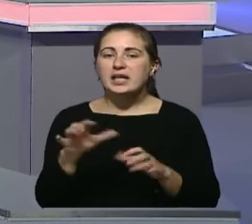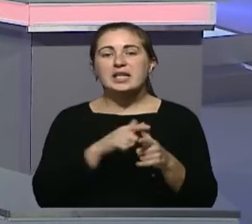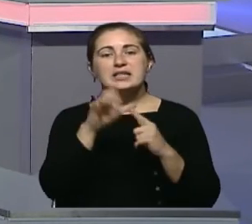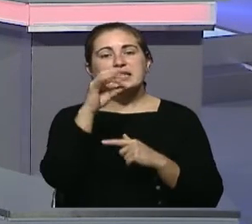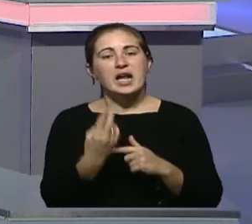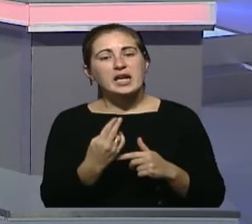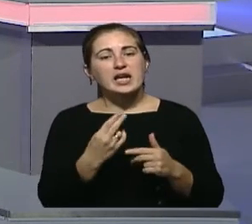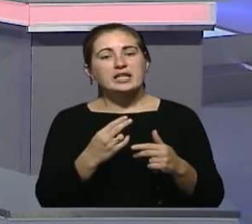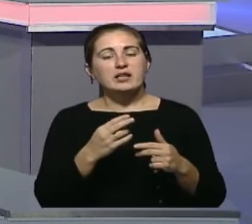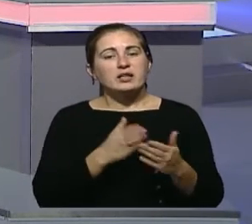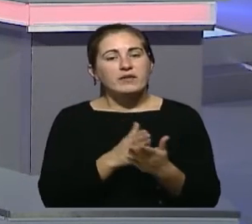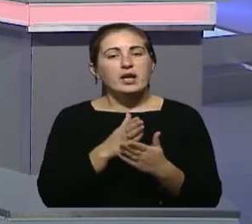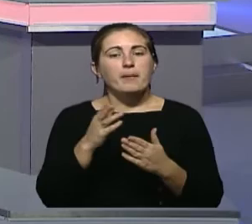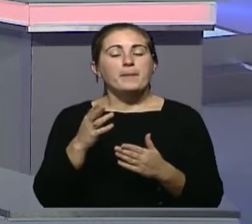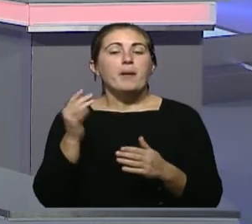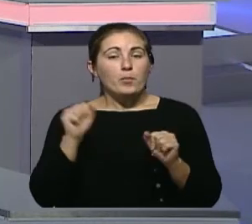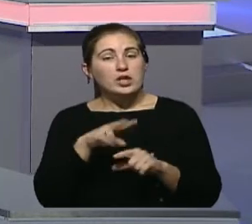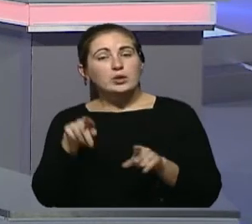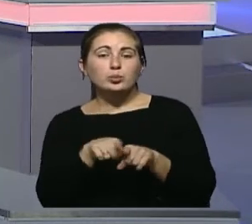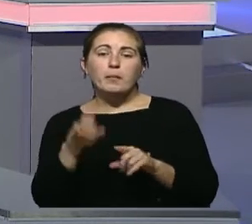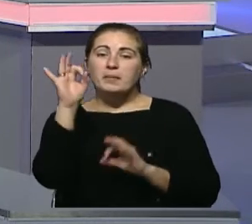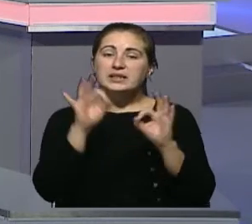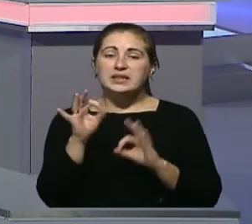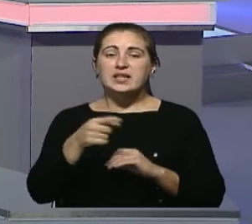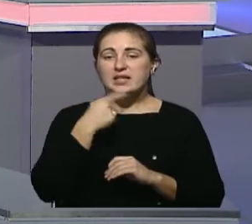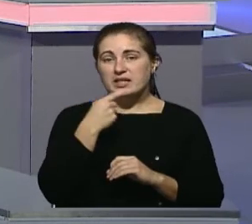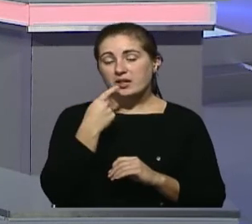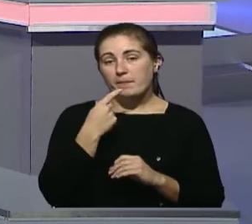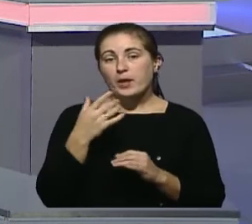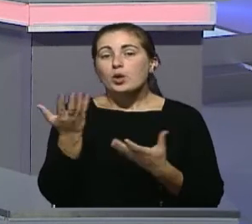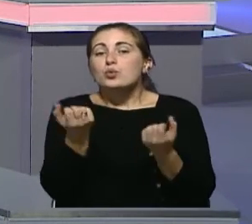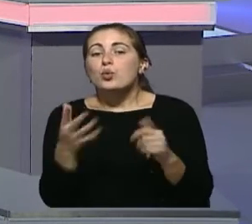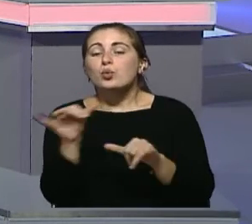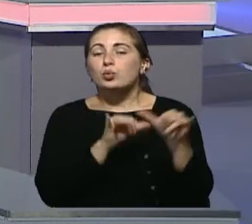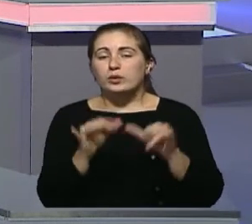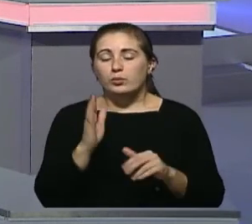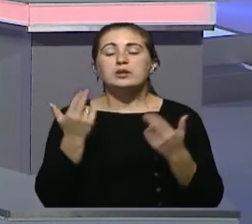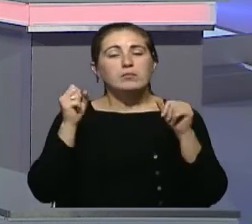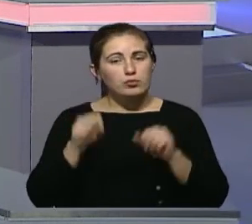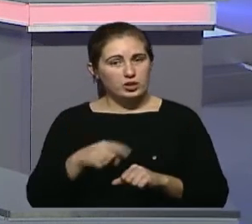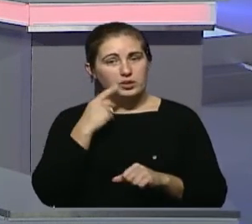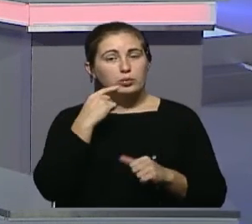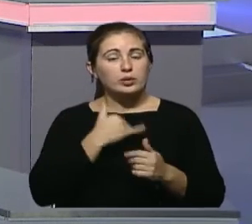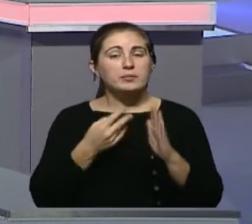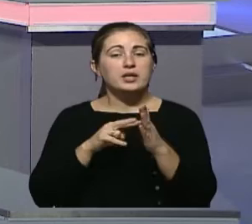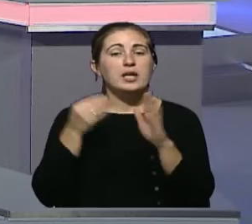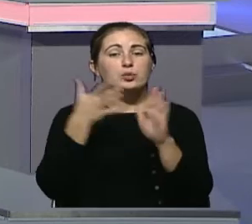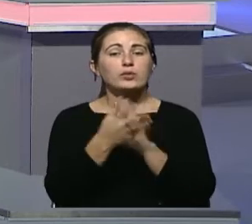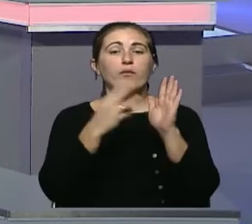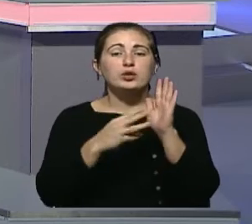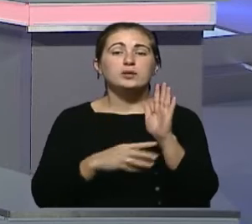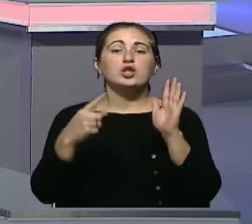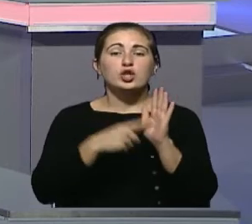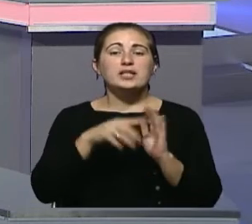образования, вот можно ли тут по процентам хотя бы сказать, можно сколько сказать, куда будет? Да. У нас планируются расходы бюджета